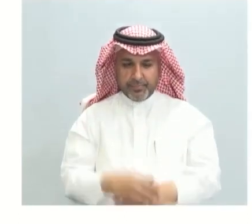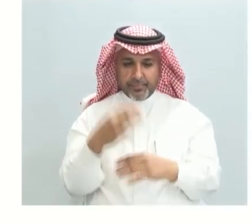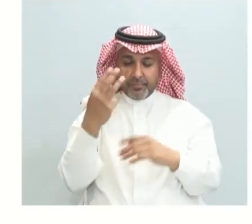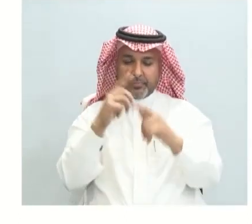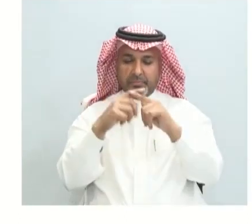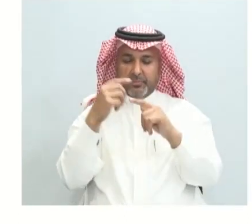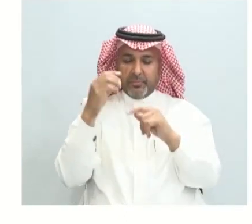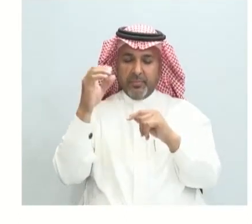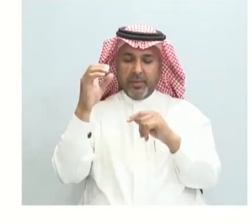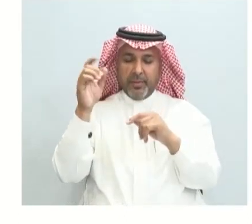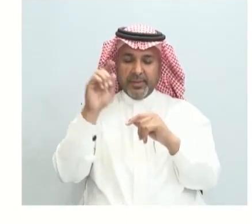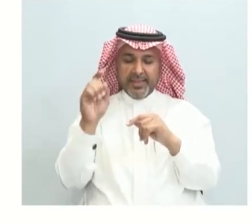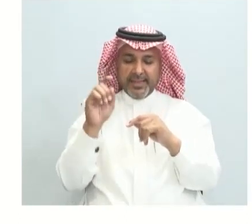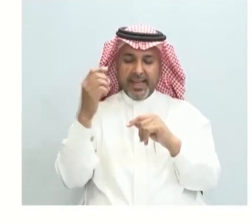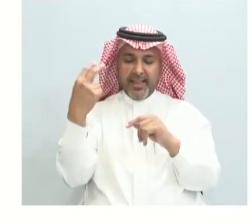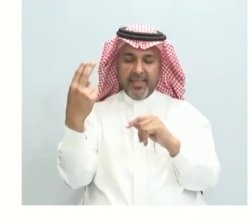ضرب ساين